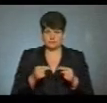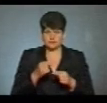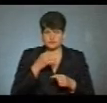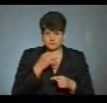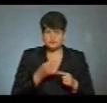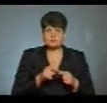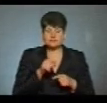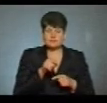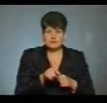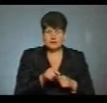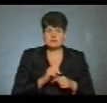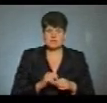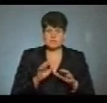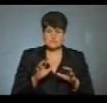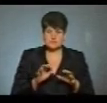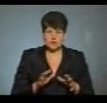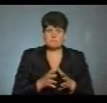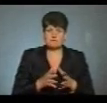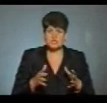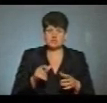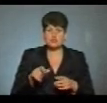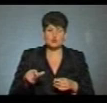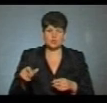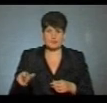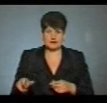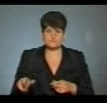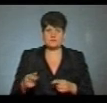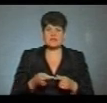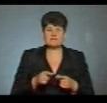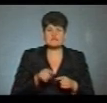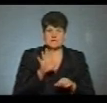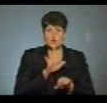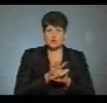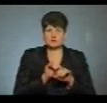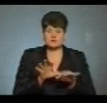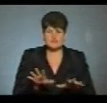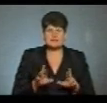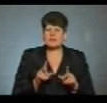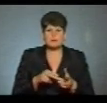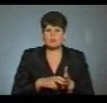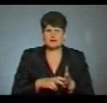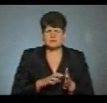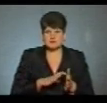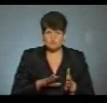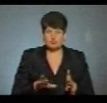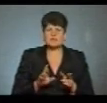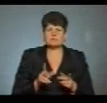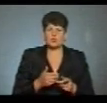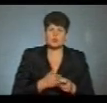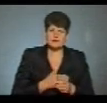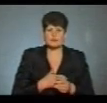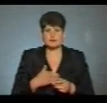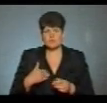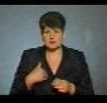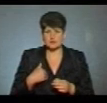абсолютно це є закон епідеміології. Абсолютно більшість людей, оцей ковід, як би вони його не боялися, як би вони хотіли чи не